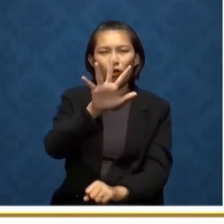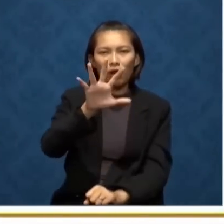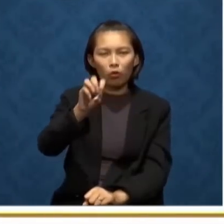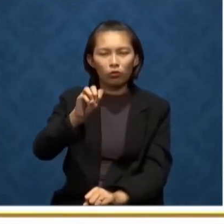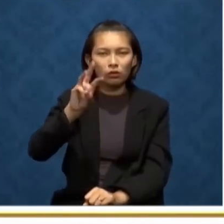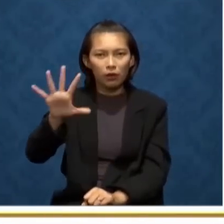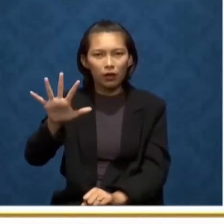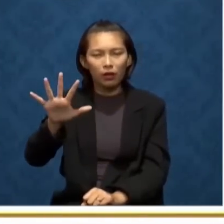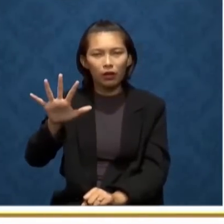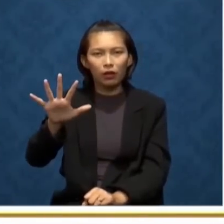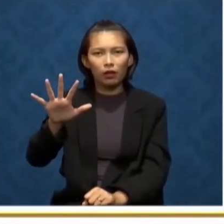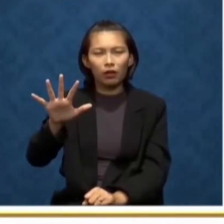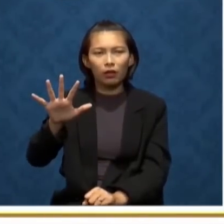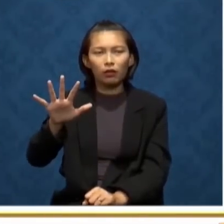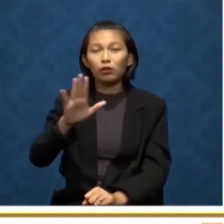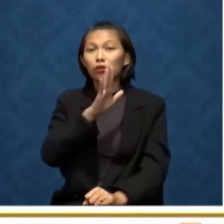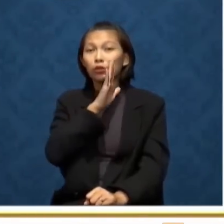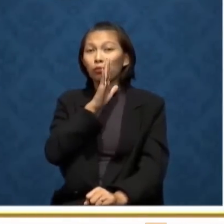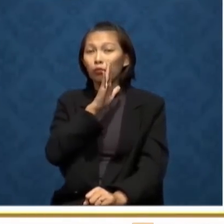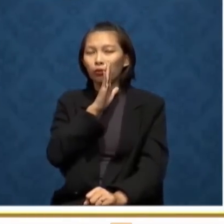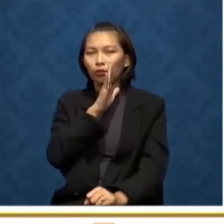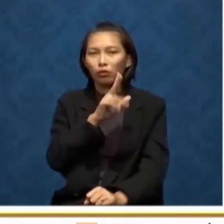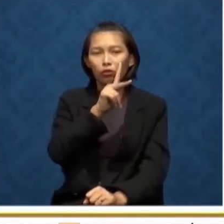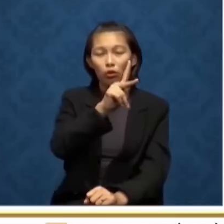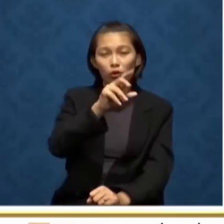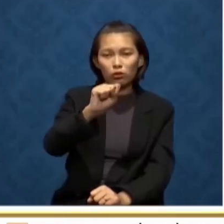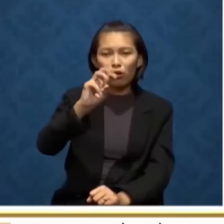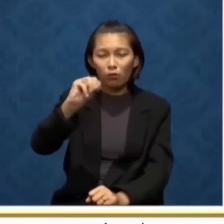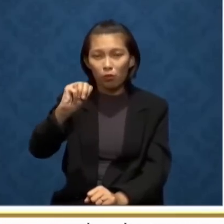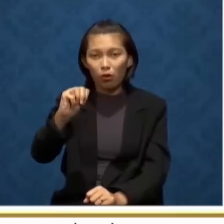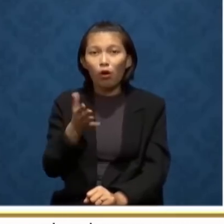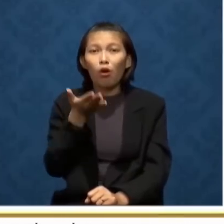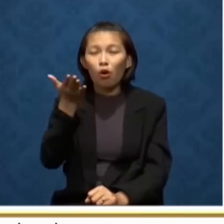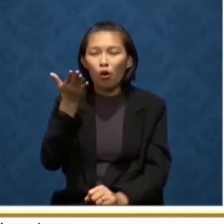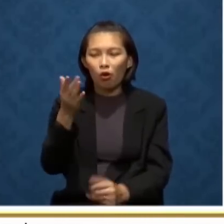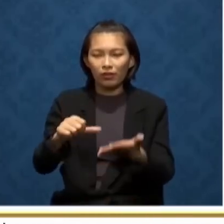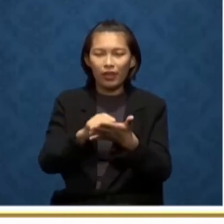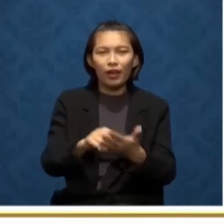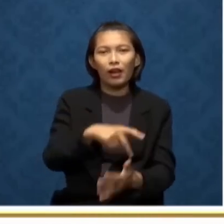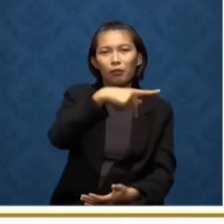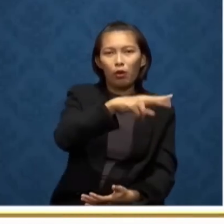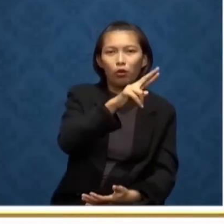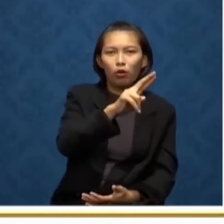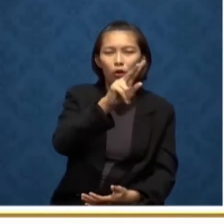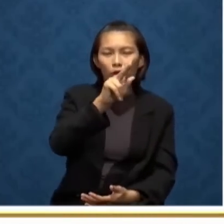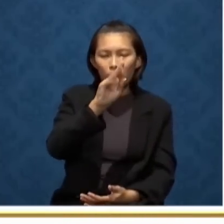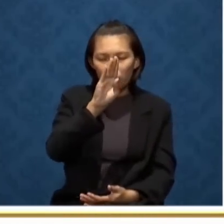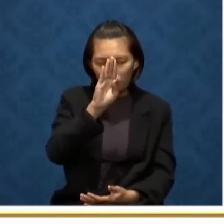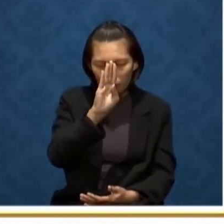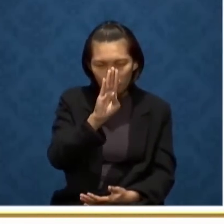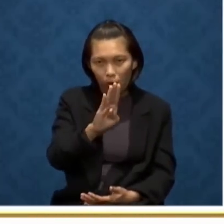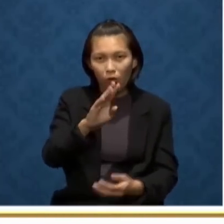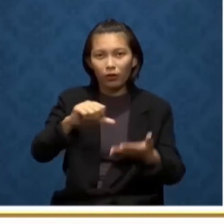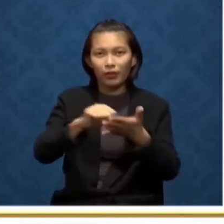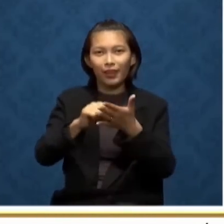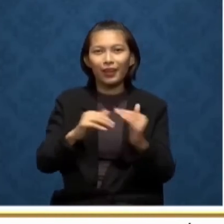ผมใหความเห็นนะครับว่า ถ้ากอสอม.จะขอแก้ไขพระปอว่าดวยคณะกรรมการสิทธิม